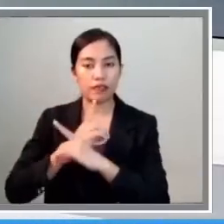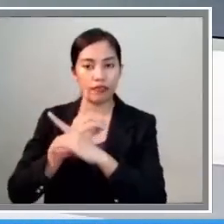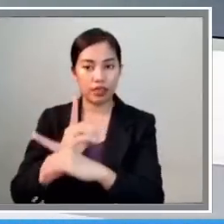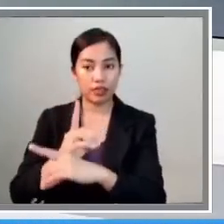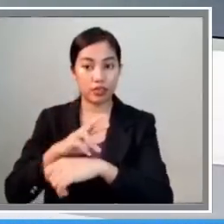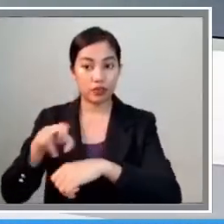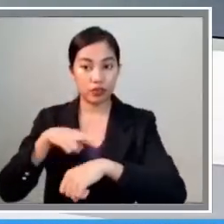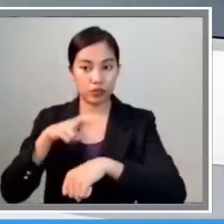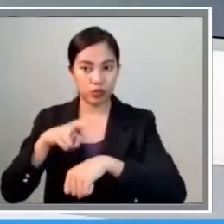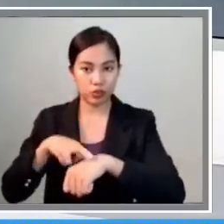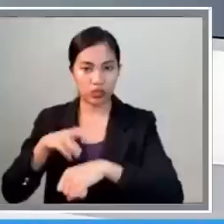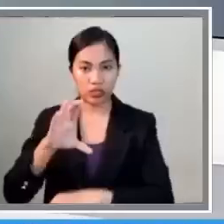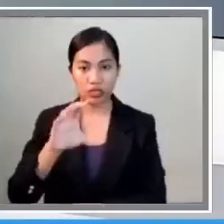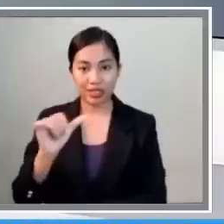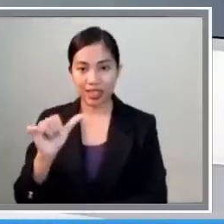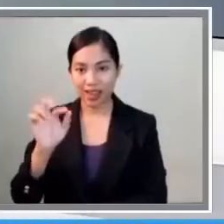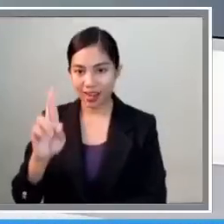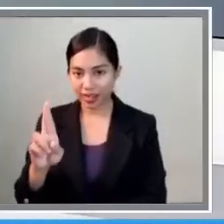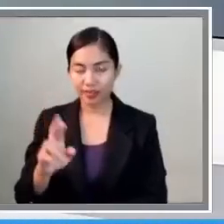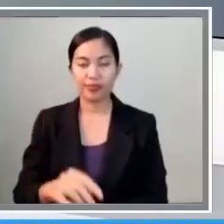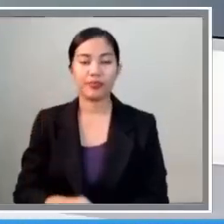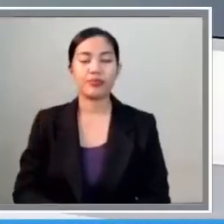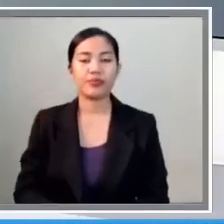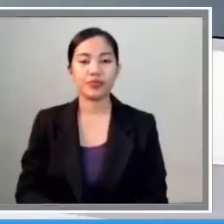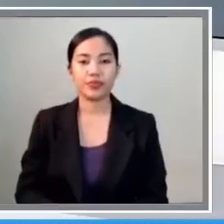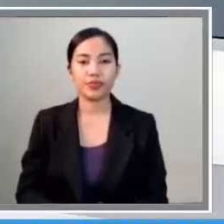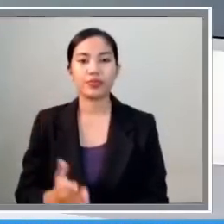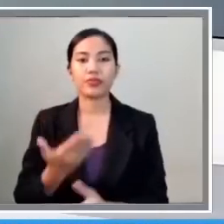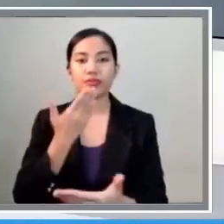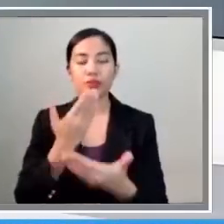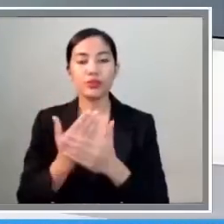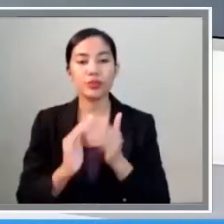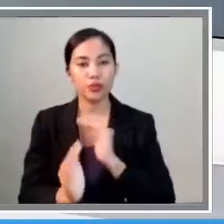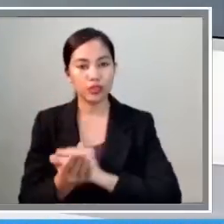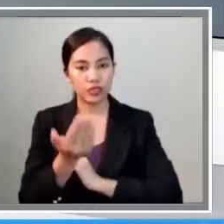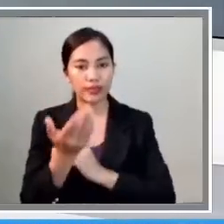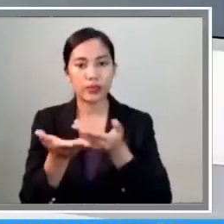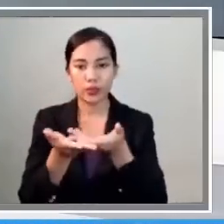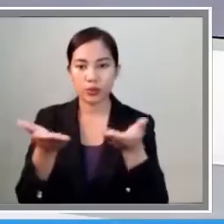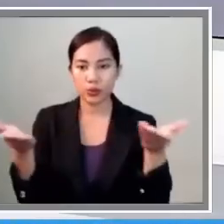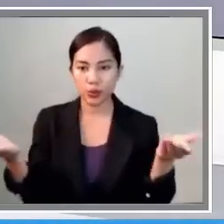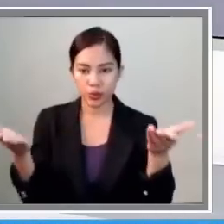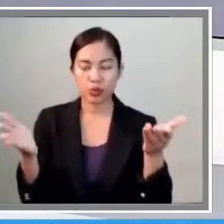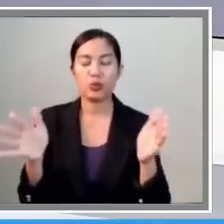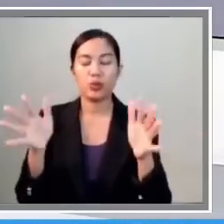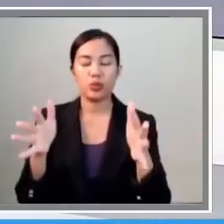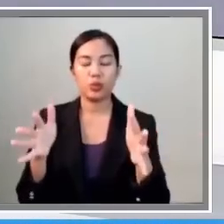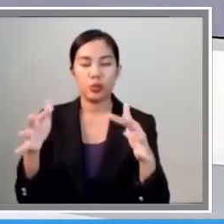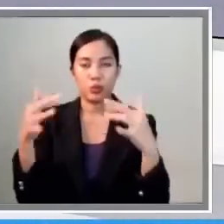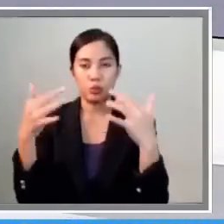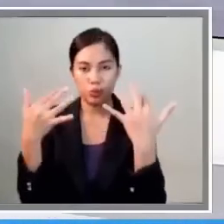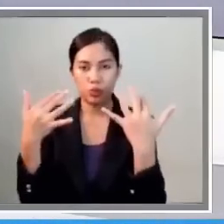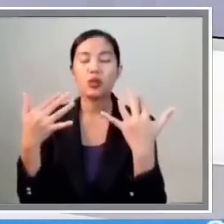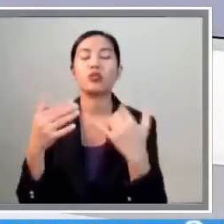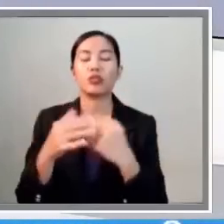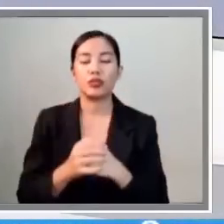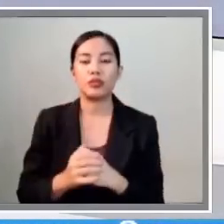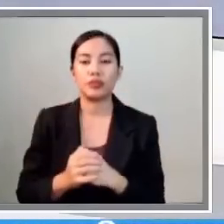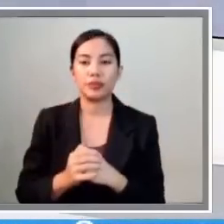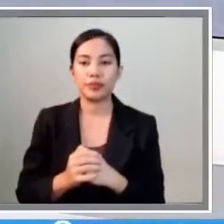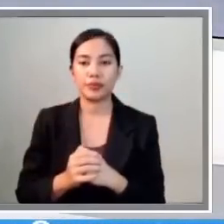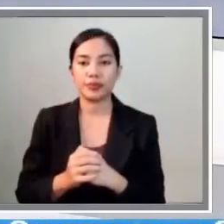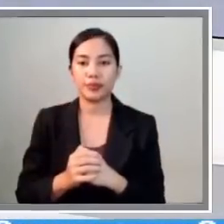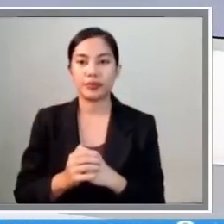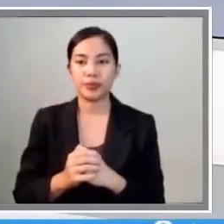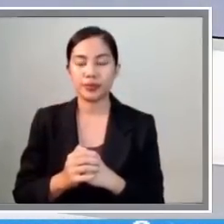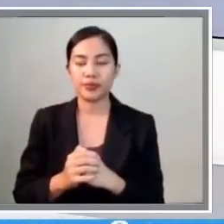inyo. Magandang umaga po sa ating mga nakikinig at mga nanonood po sa ating live streaming. Opo, kumusta